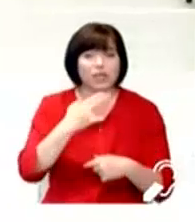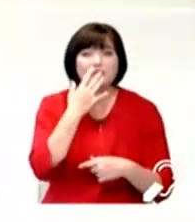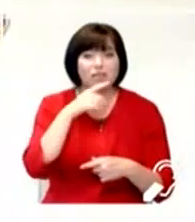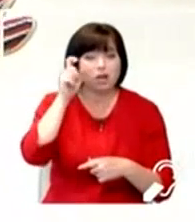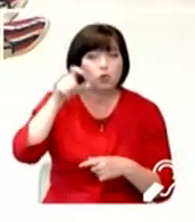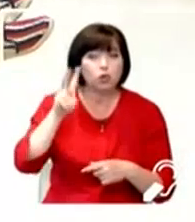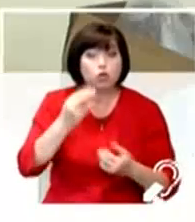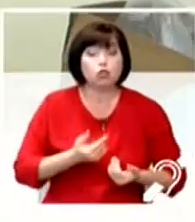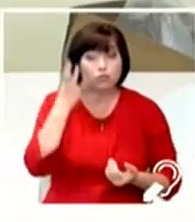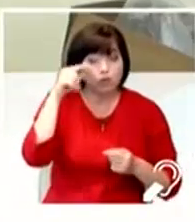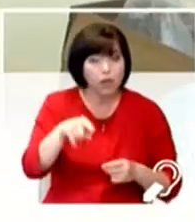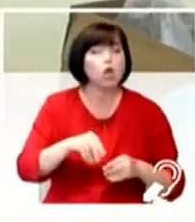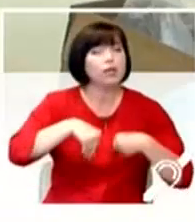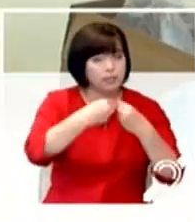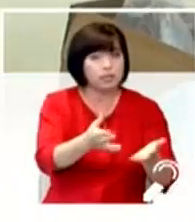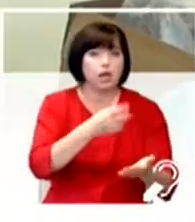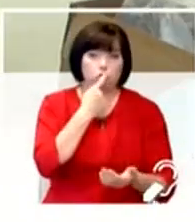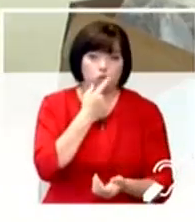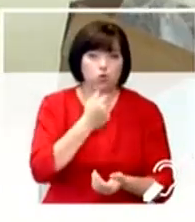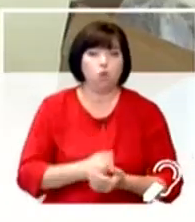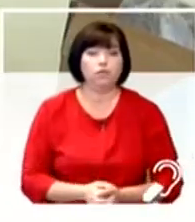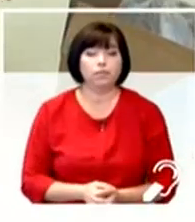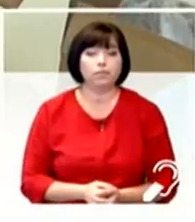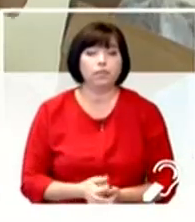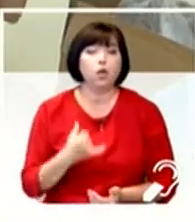Stabiliți în Republica Moldova să doneze